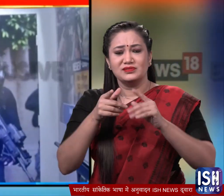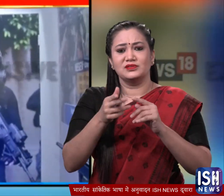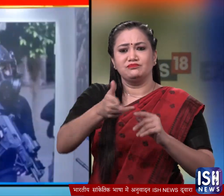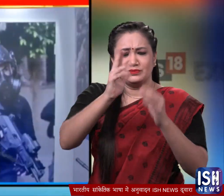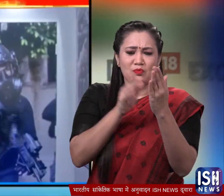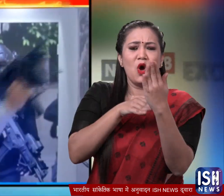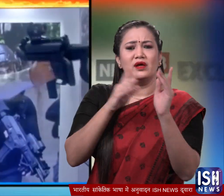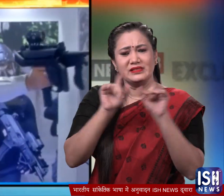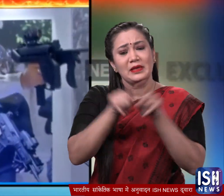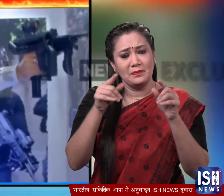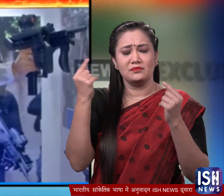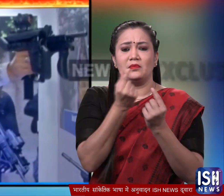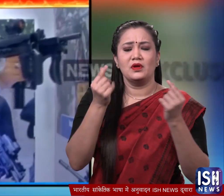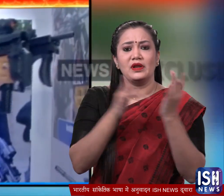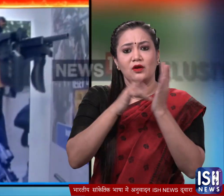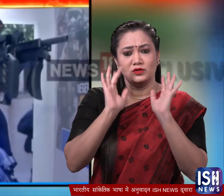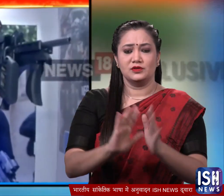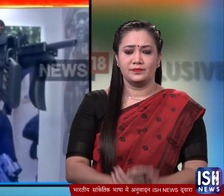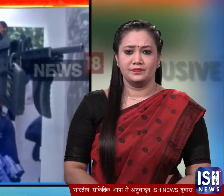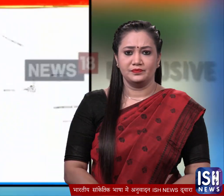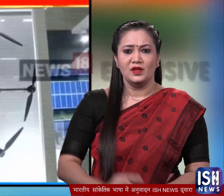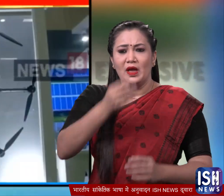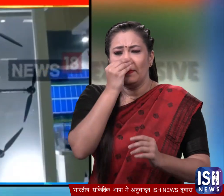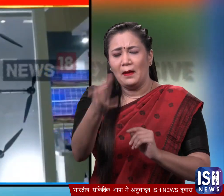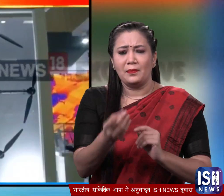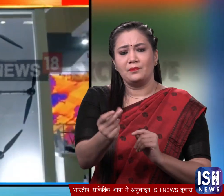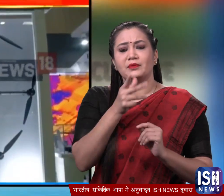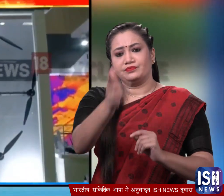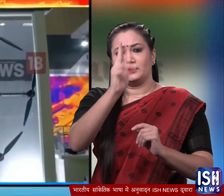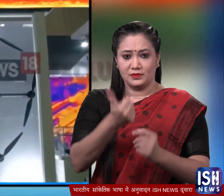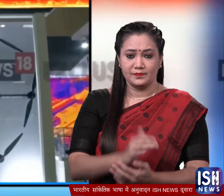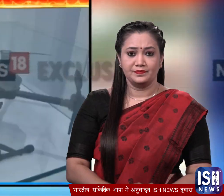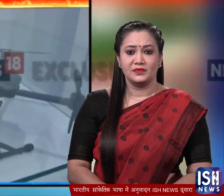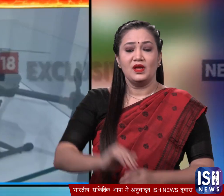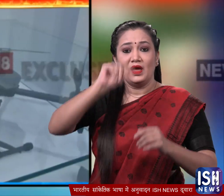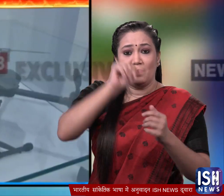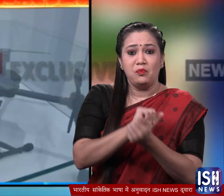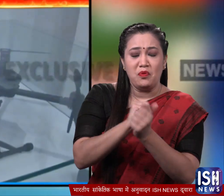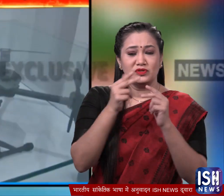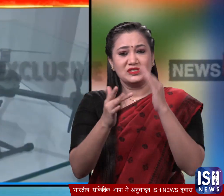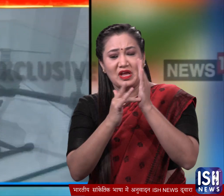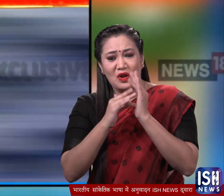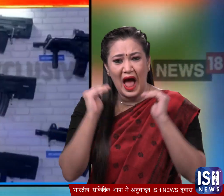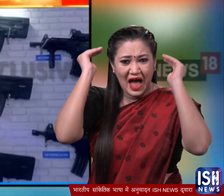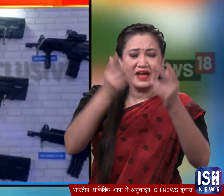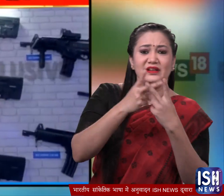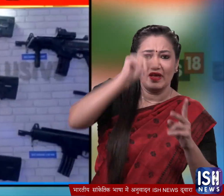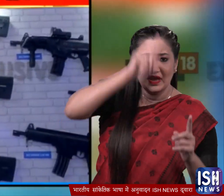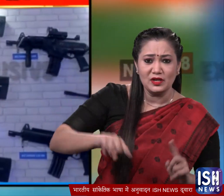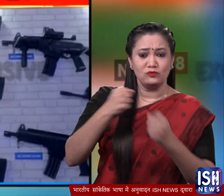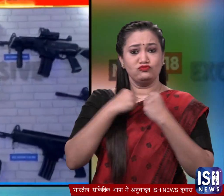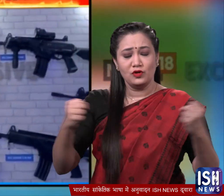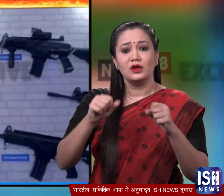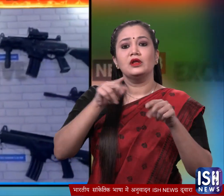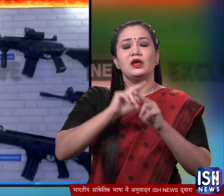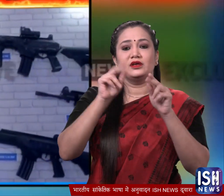में आती है, इमीडिएटली हथियार को निकालता है और शूट कर देगा। पुलिस को आधुनिक बनाने और देश की आंतरिक सुरक्षा को मजबूत करने के मकसद से इस इंटरनेशनल